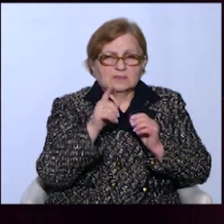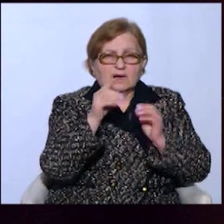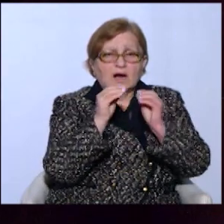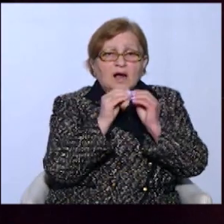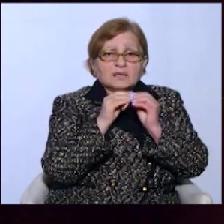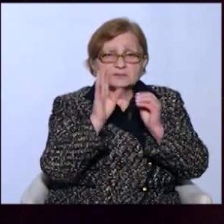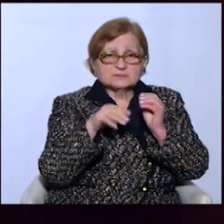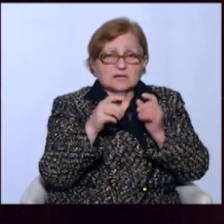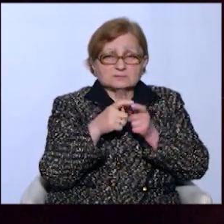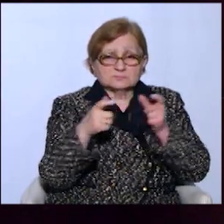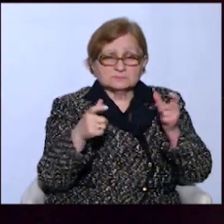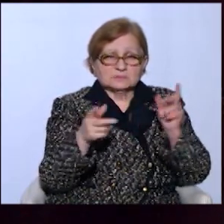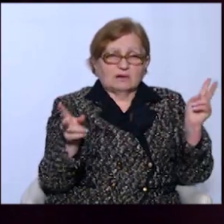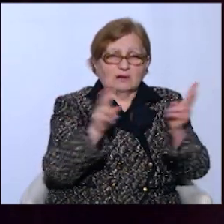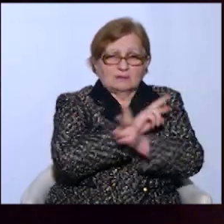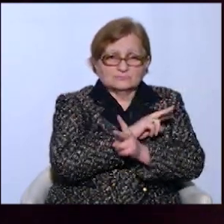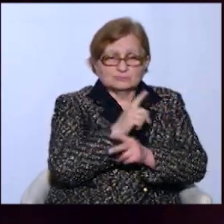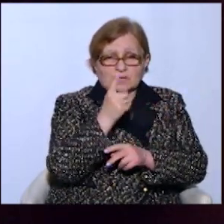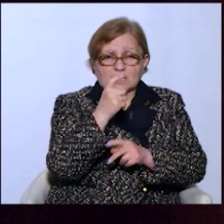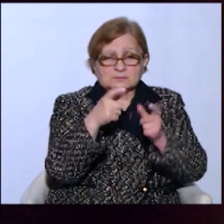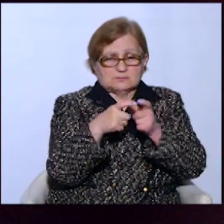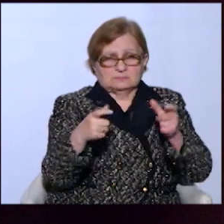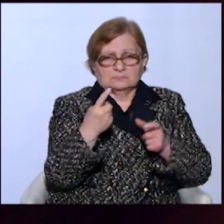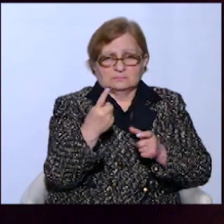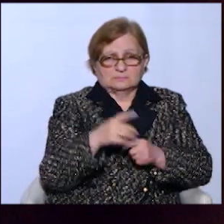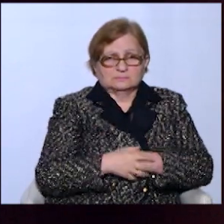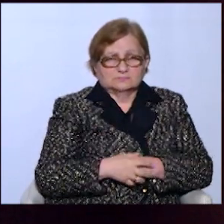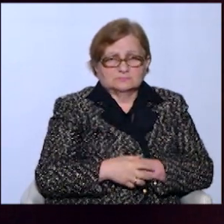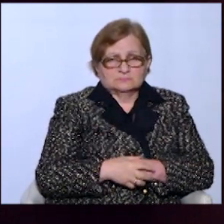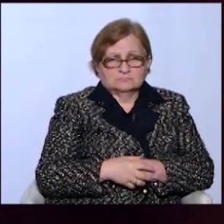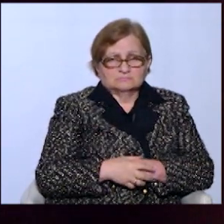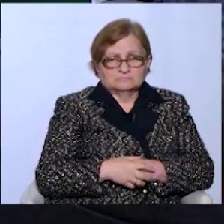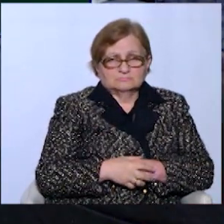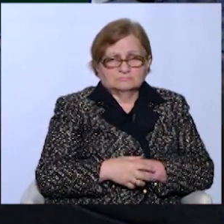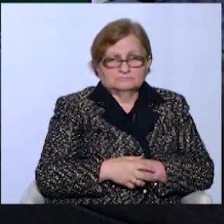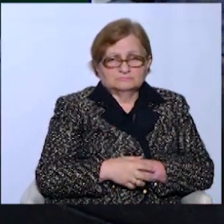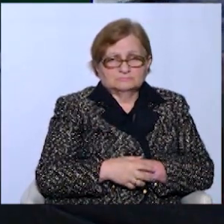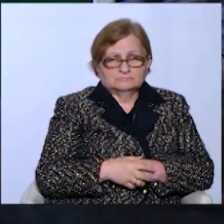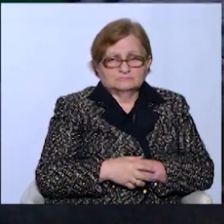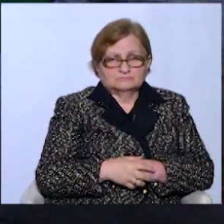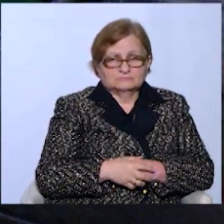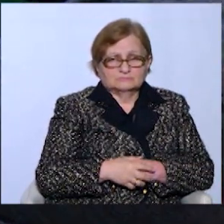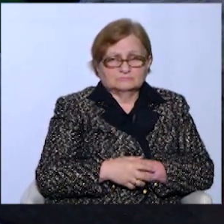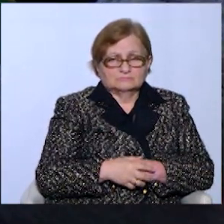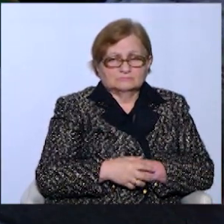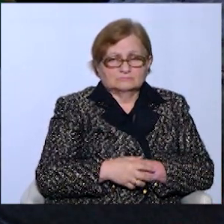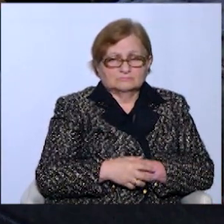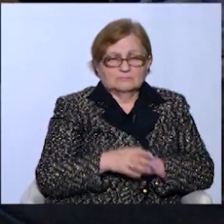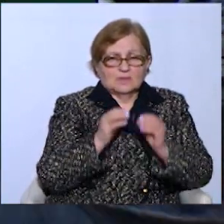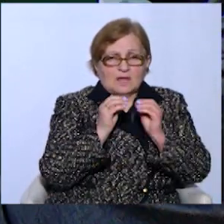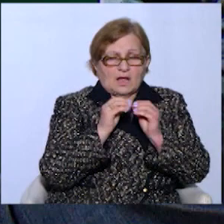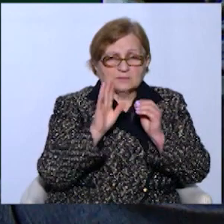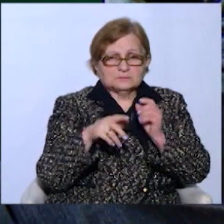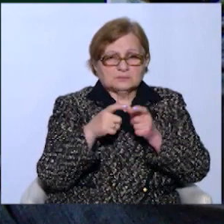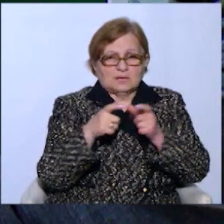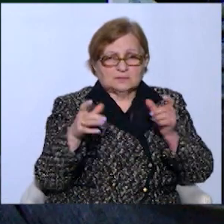და გავცვლი 1 ცალ 100 ლარიანში. კიდევ მაქვს 2 ცალი. აბა ვნახოთ. აი ასე. ეს 10 ცალი 10